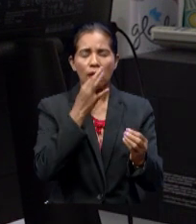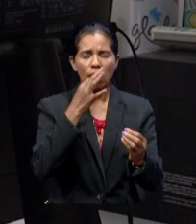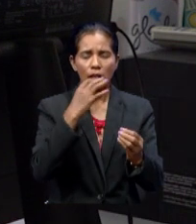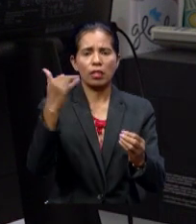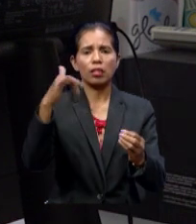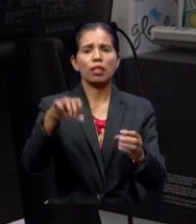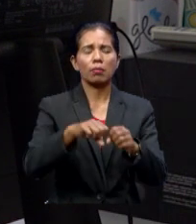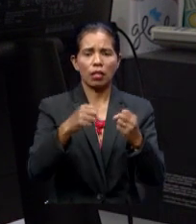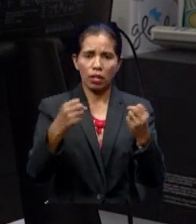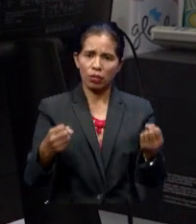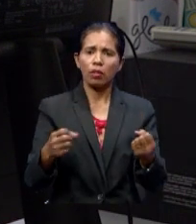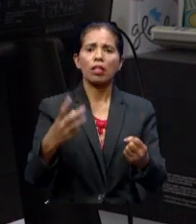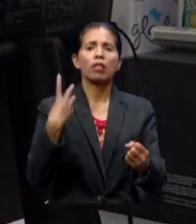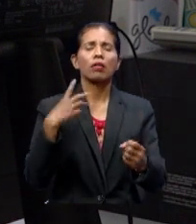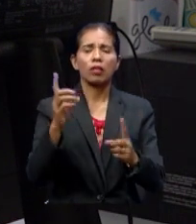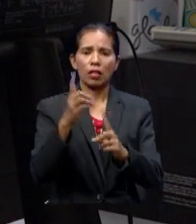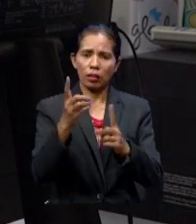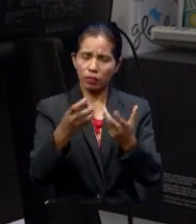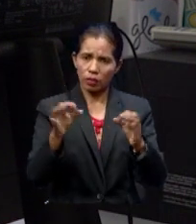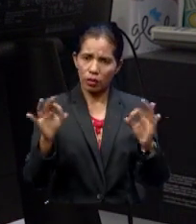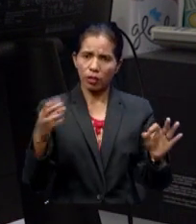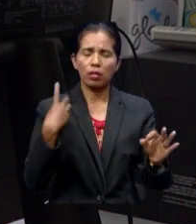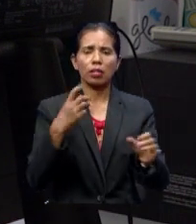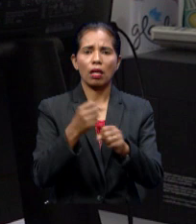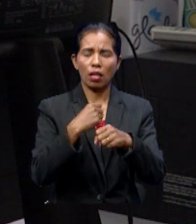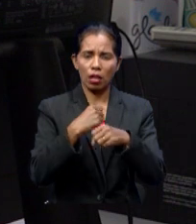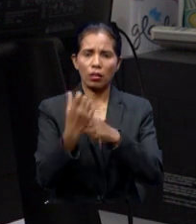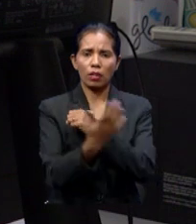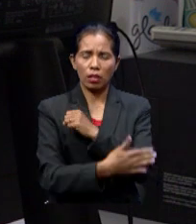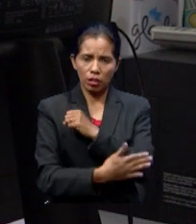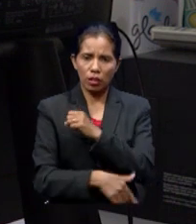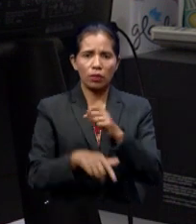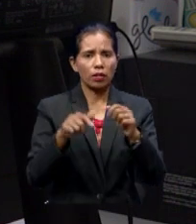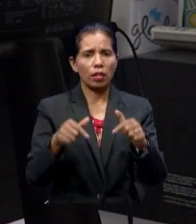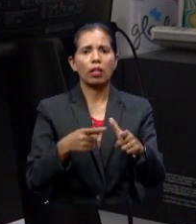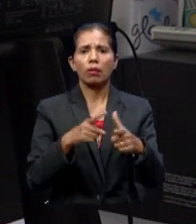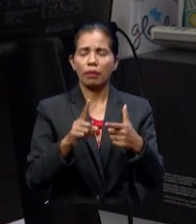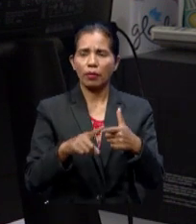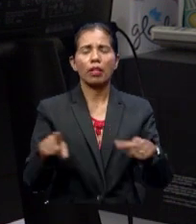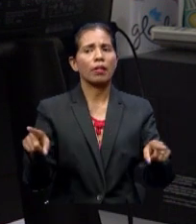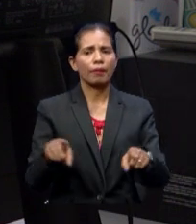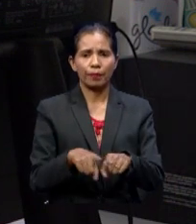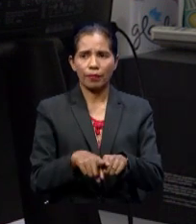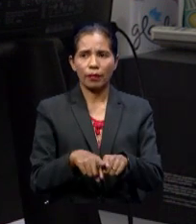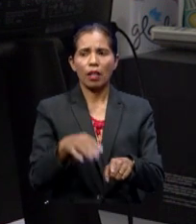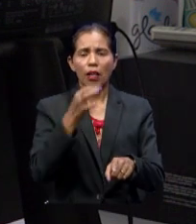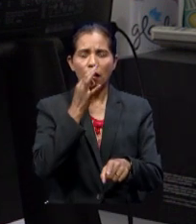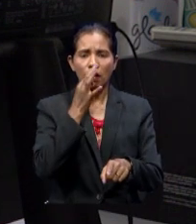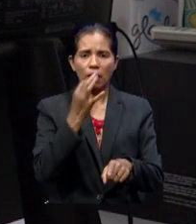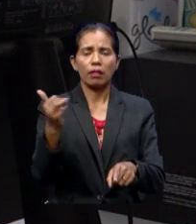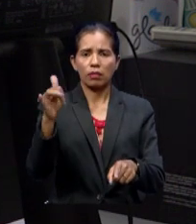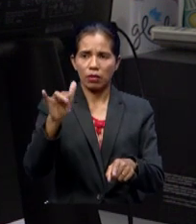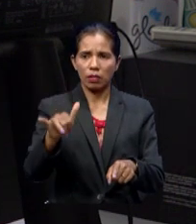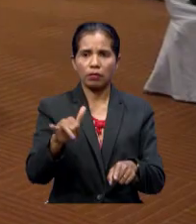kita konsum lili ita produs itu nasang larang nasang bahasa dan bemak